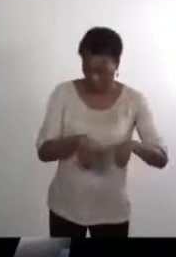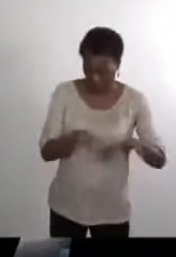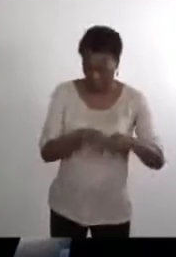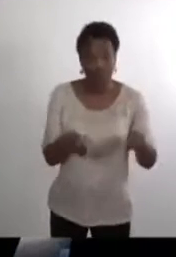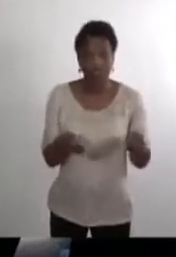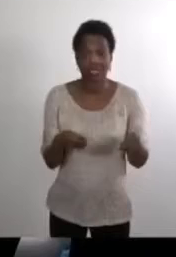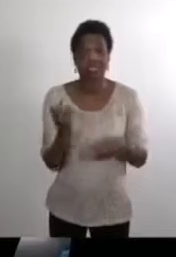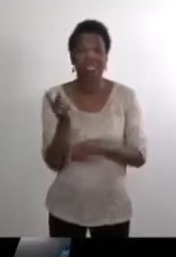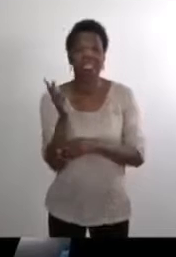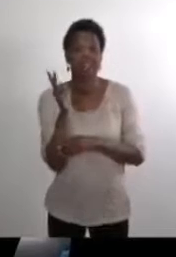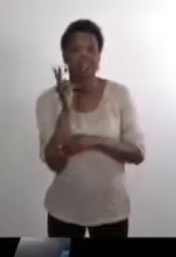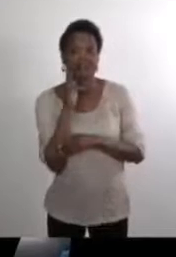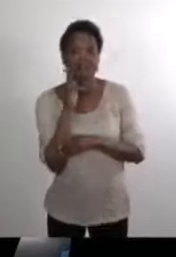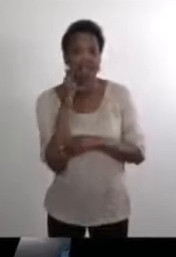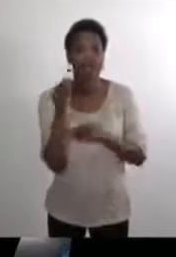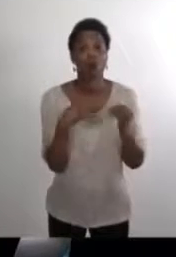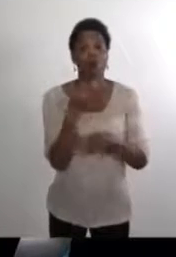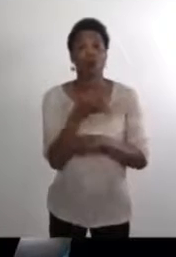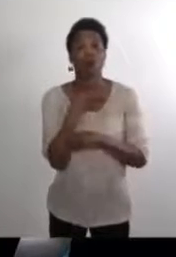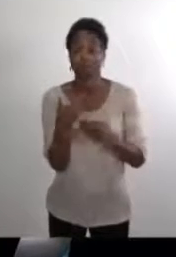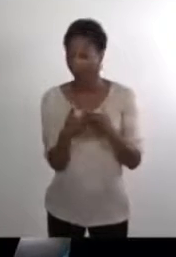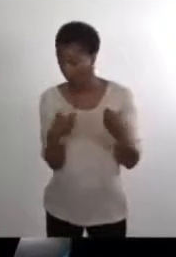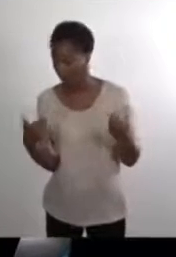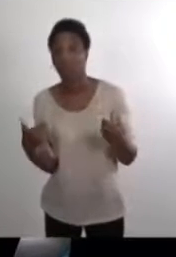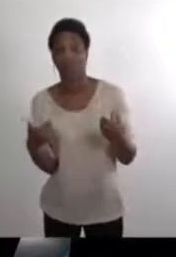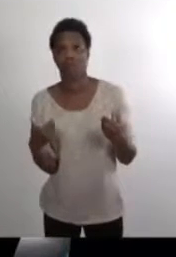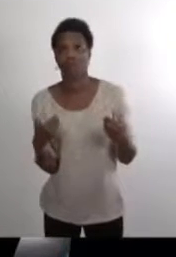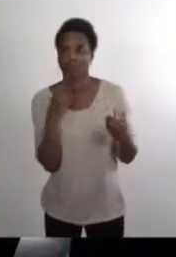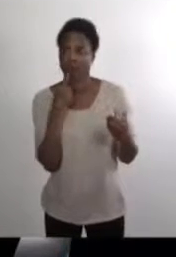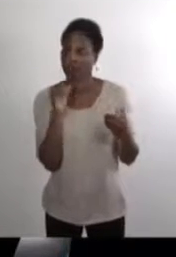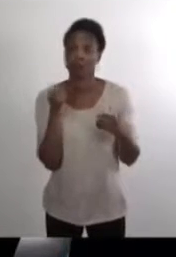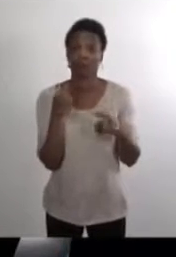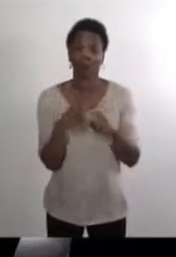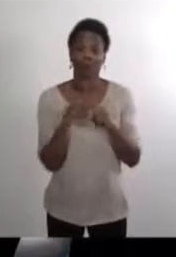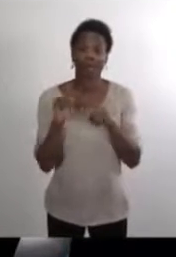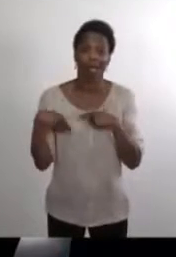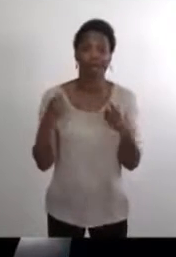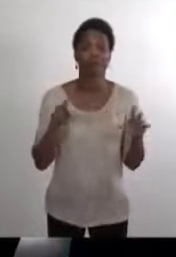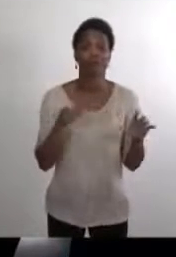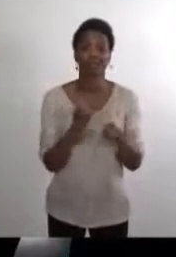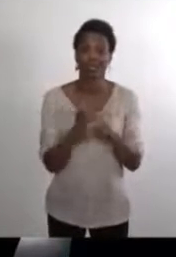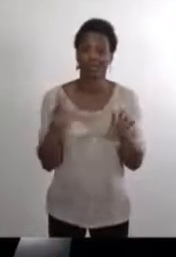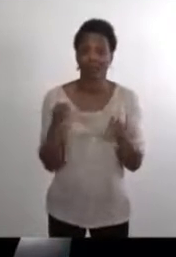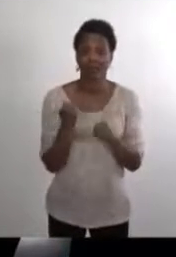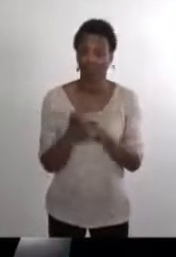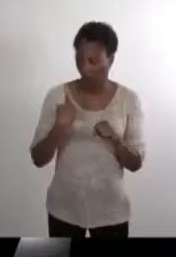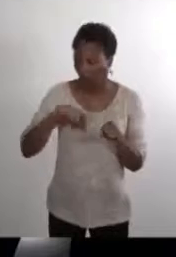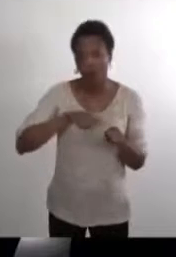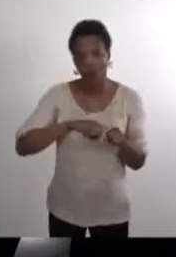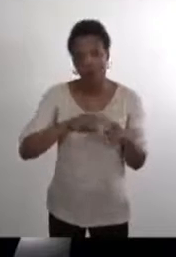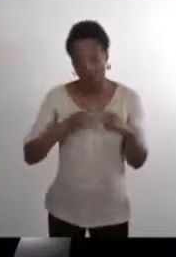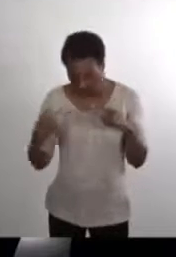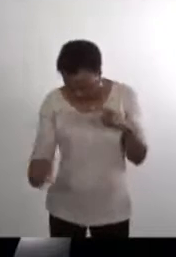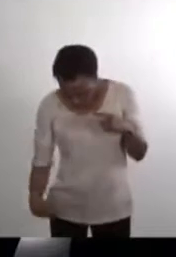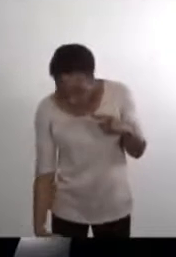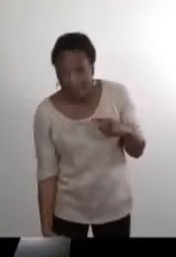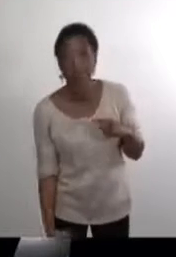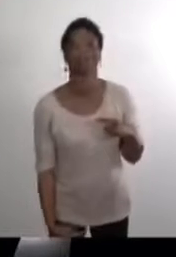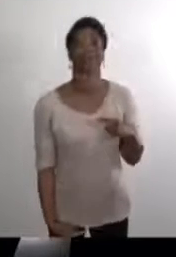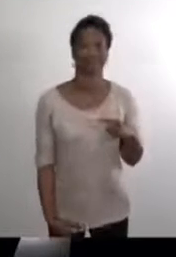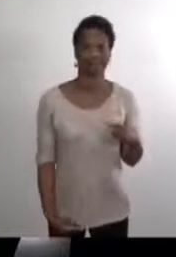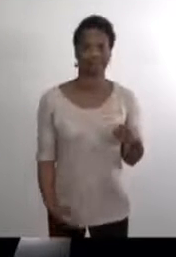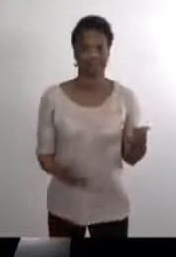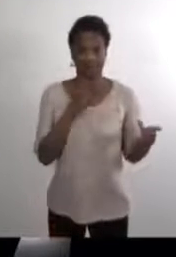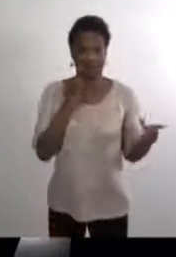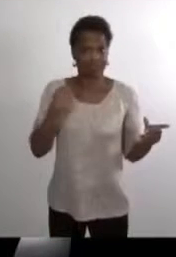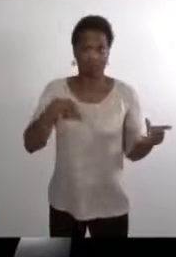vin et les spiritueux. Mais c'est la première fois depuis 70 ans ou 80 ans que nous avons une balance déficitaire, donc nous ne sommes plus